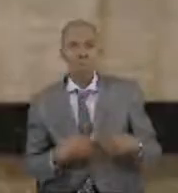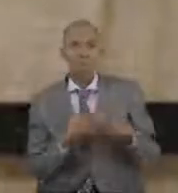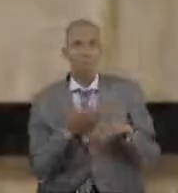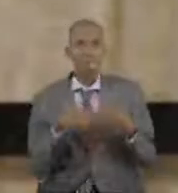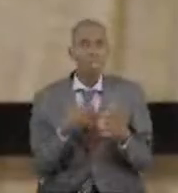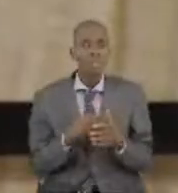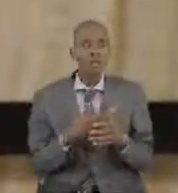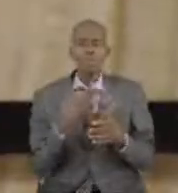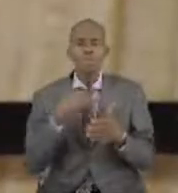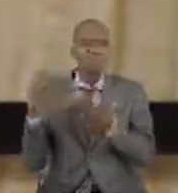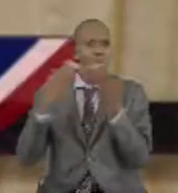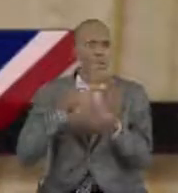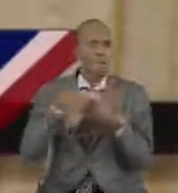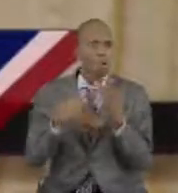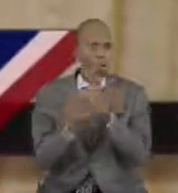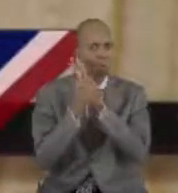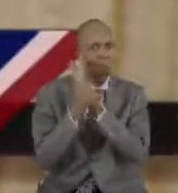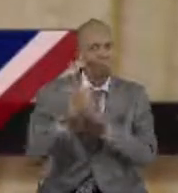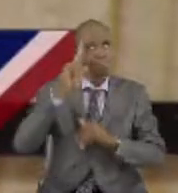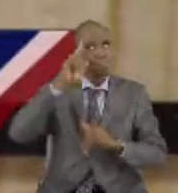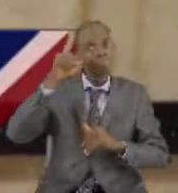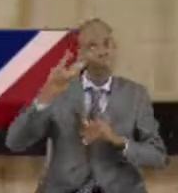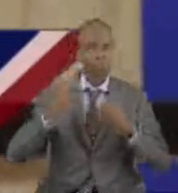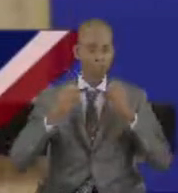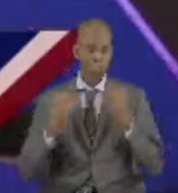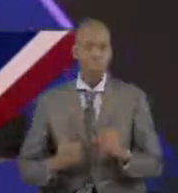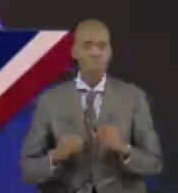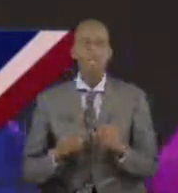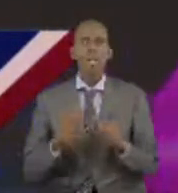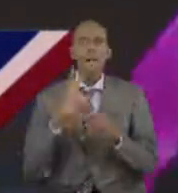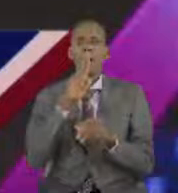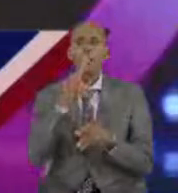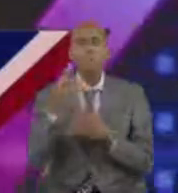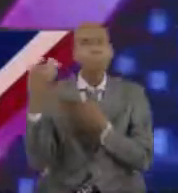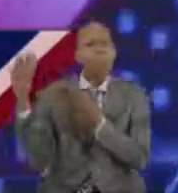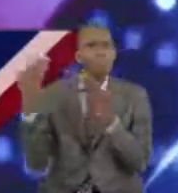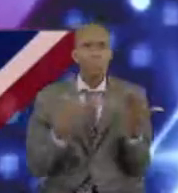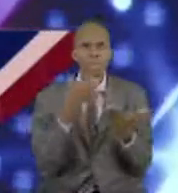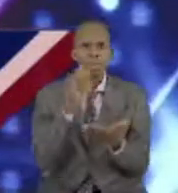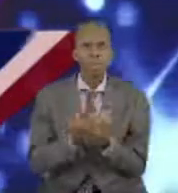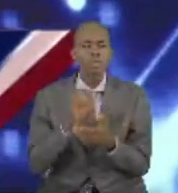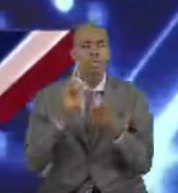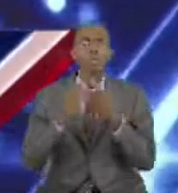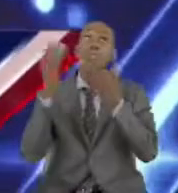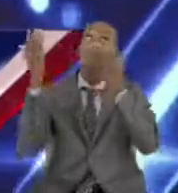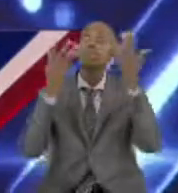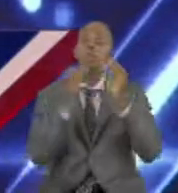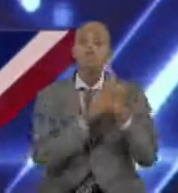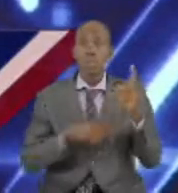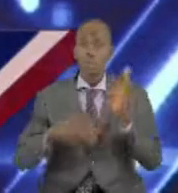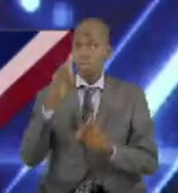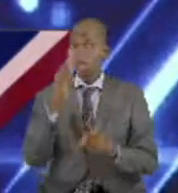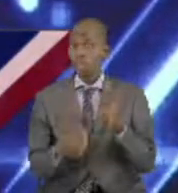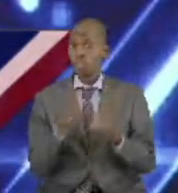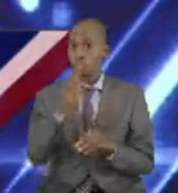apportez toutes vos compétences, votre force, tout ce que vous avez, votre talent? Est-ce que vous apportez cela pour servir le Seigneur? Si vous